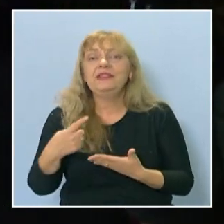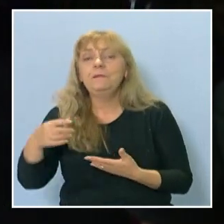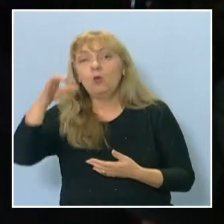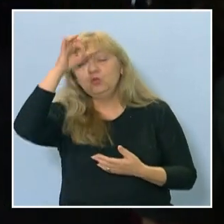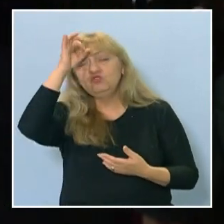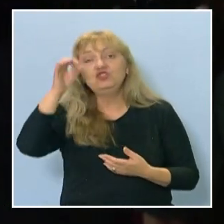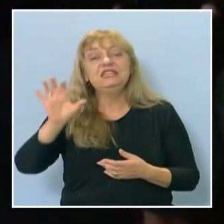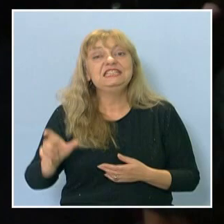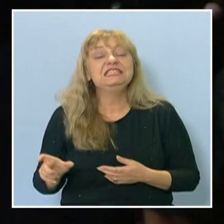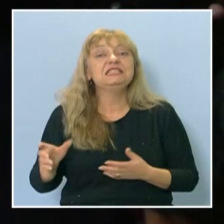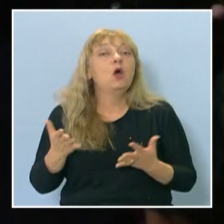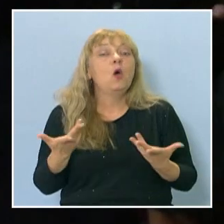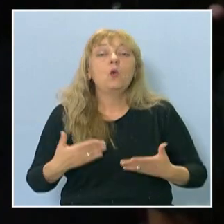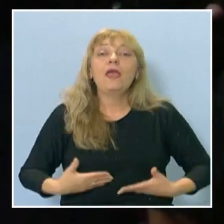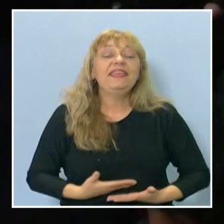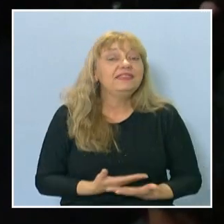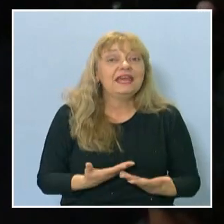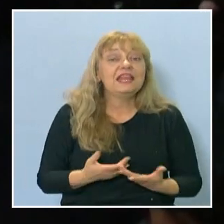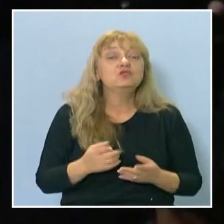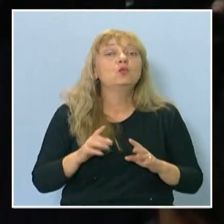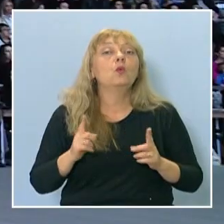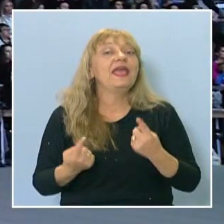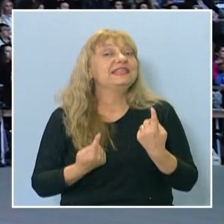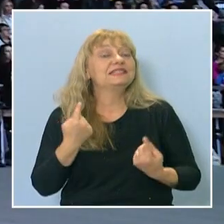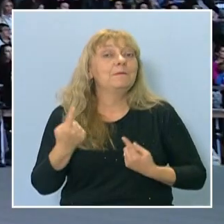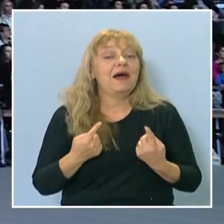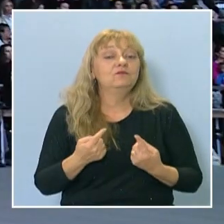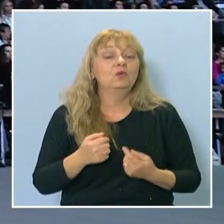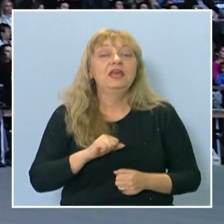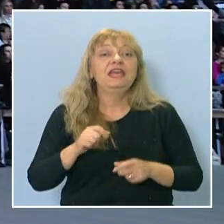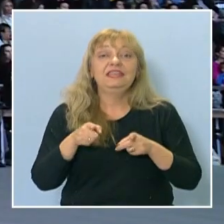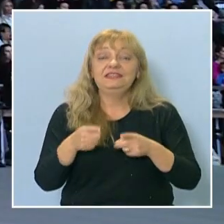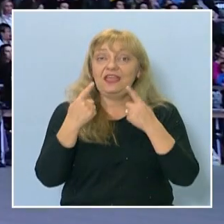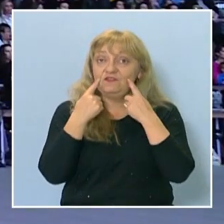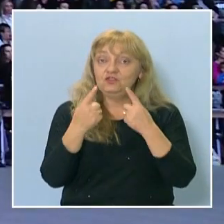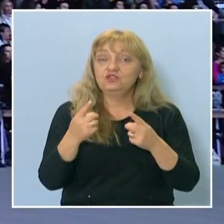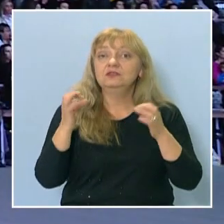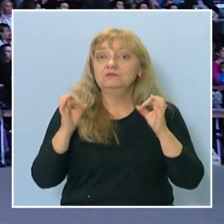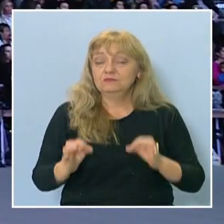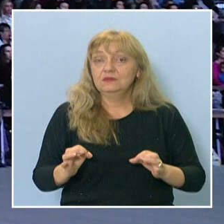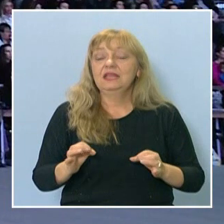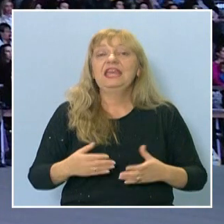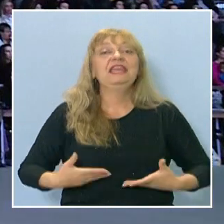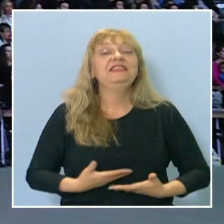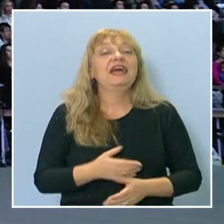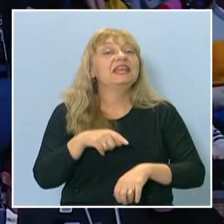е интересно, кое е забавно и как те виждат един действително интересен час да бъде